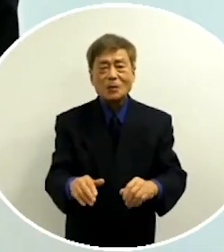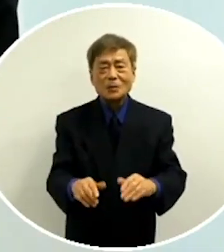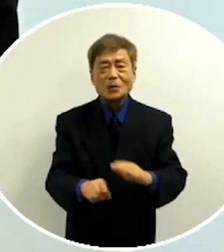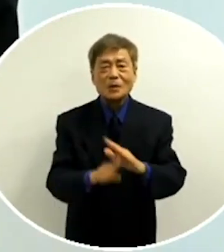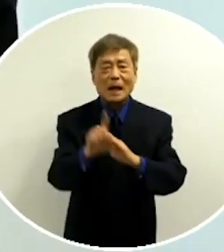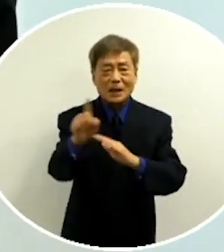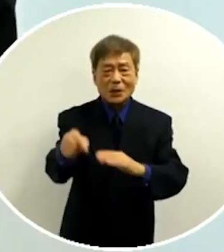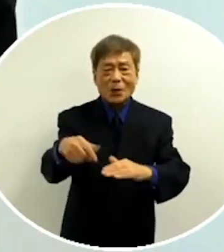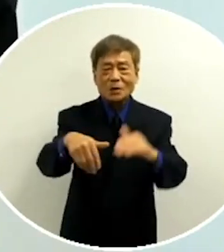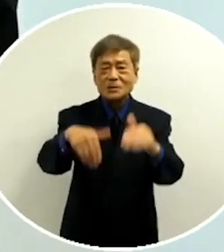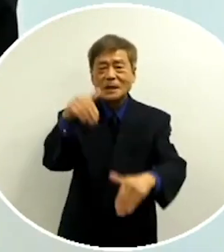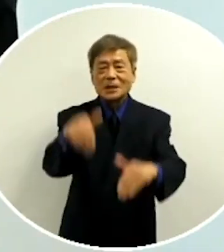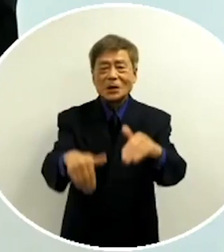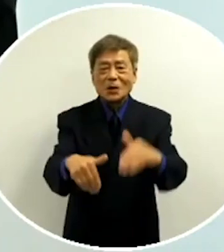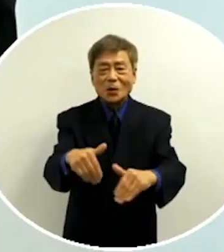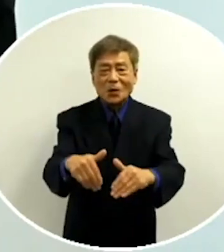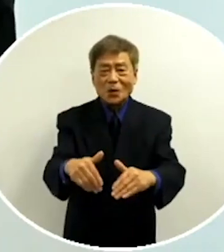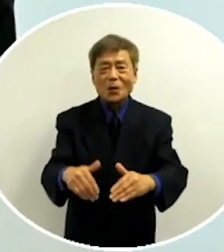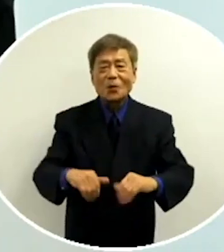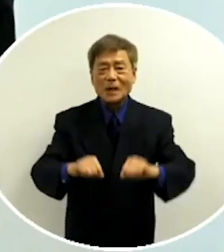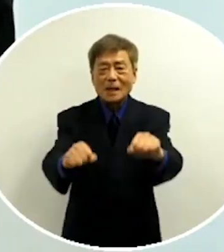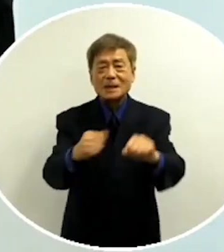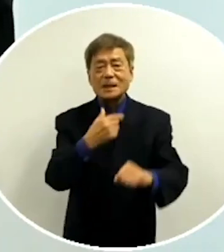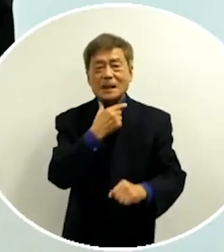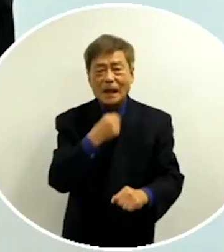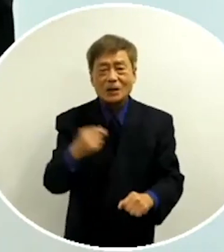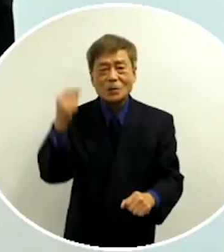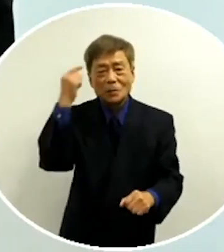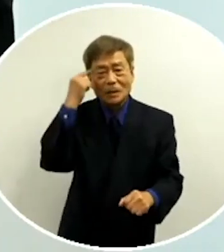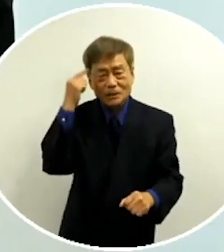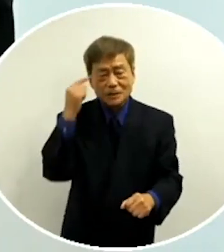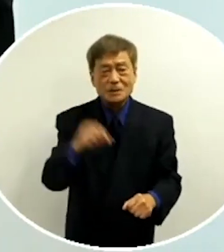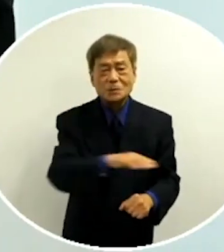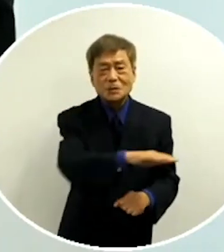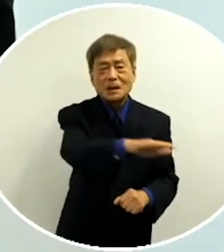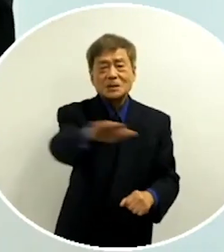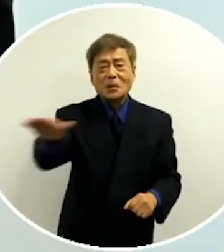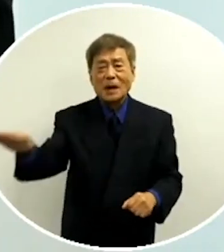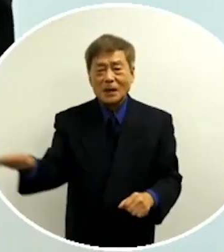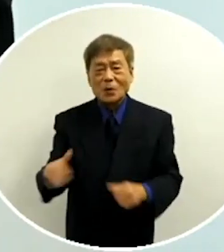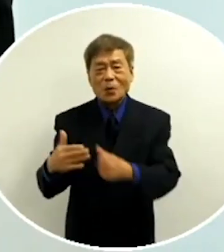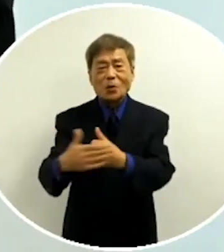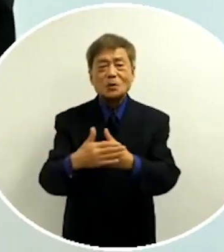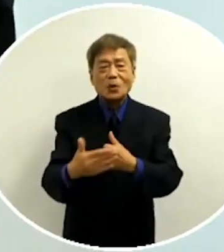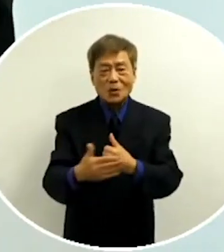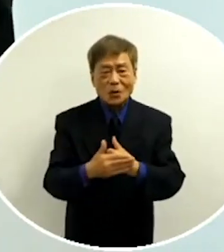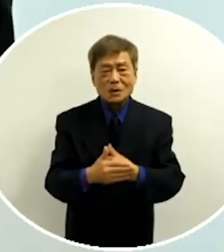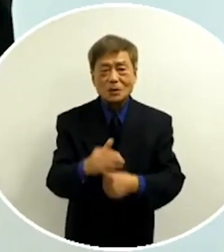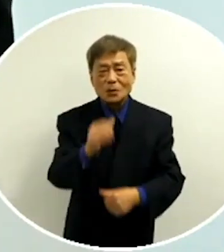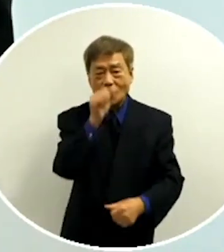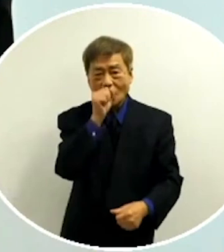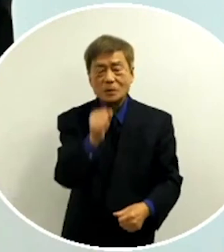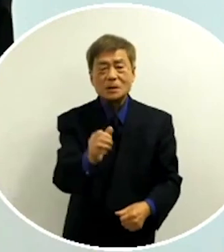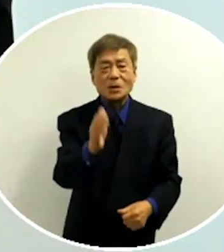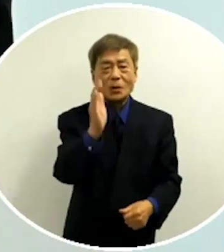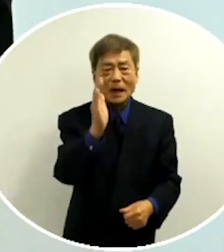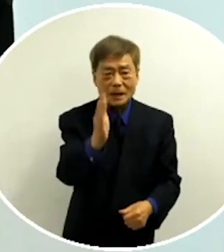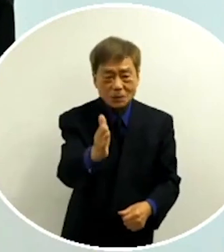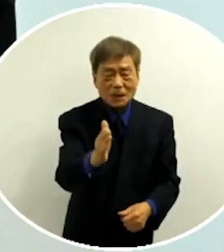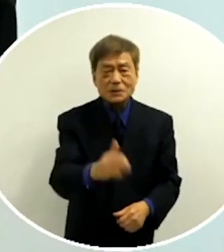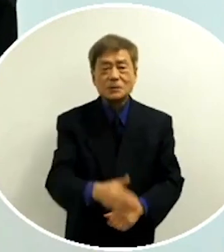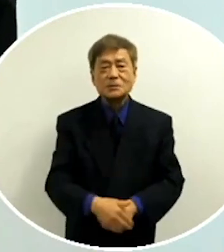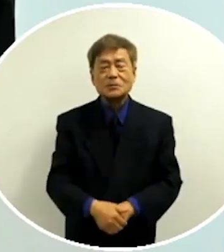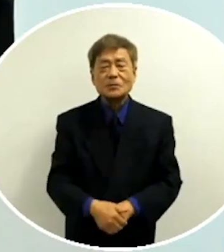音響にして参りたいと存じますご参加の皆さま方のご協力をよろしくお願いを申し上げます